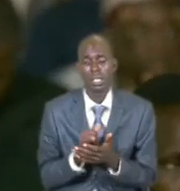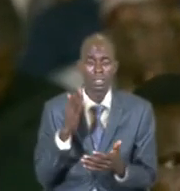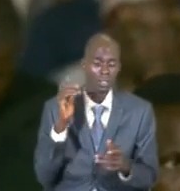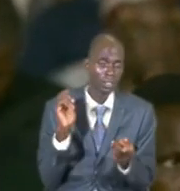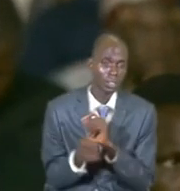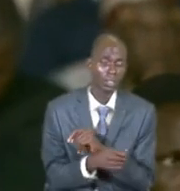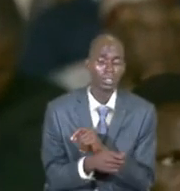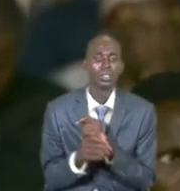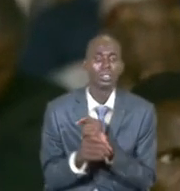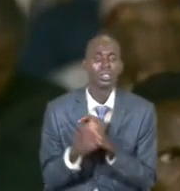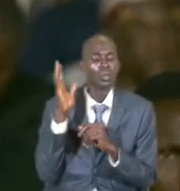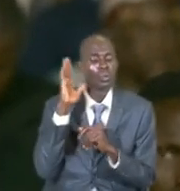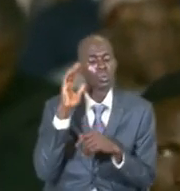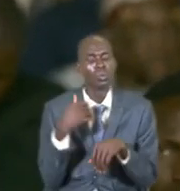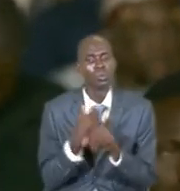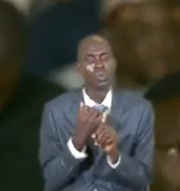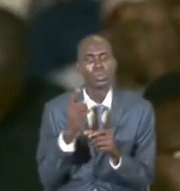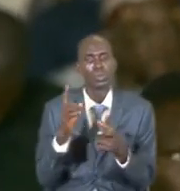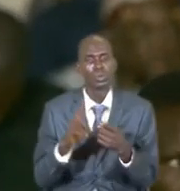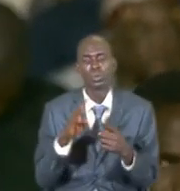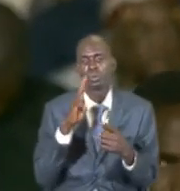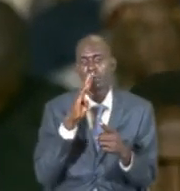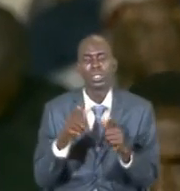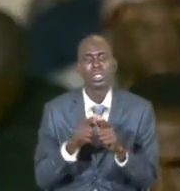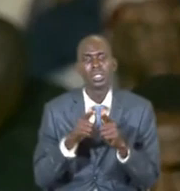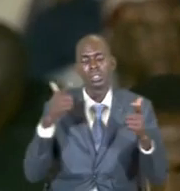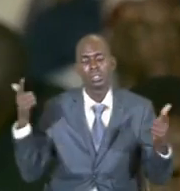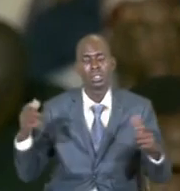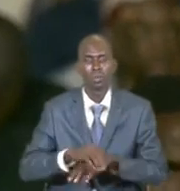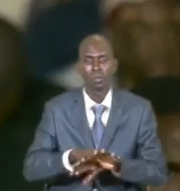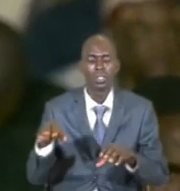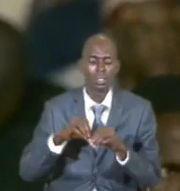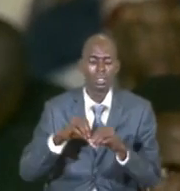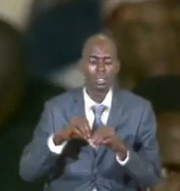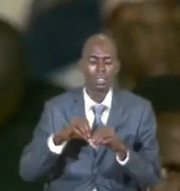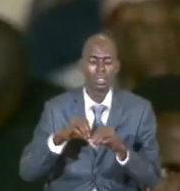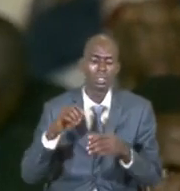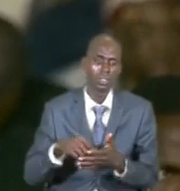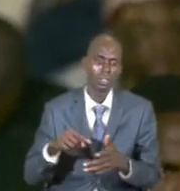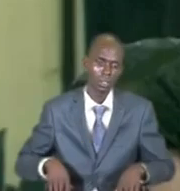a. Ọ ga-amalite taa. Ka m kpere gị ekpere.